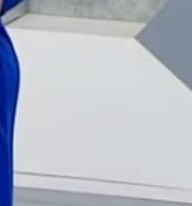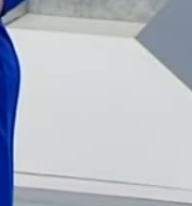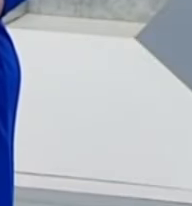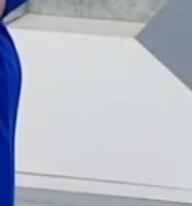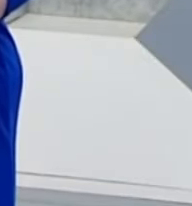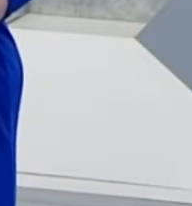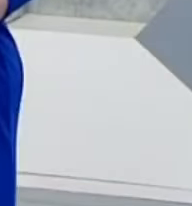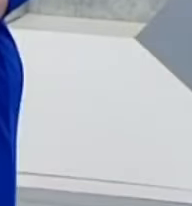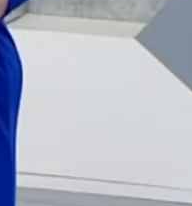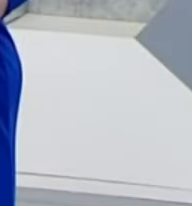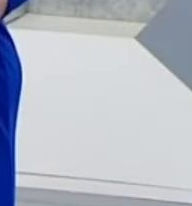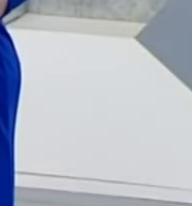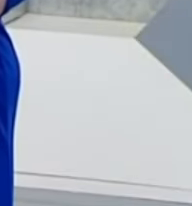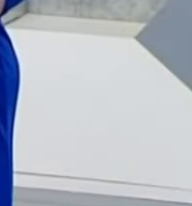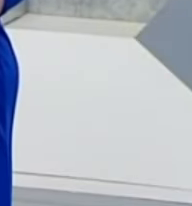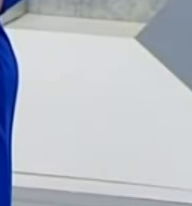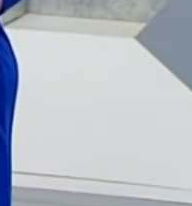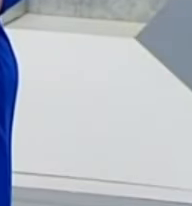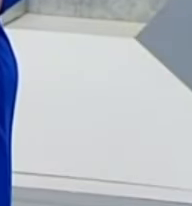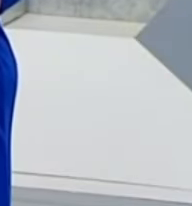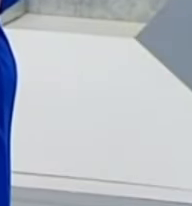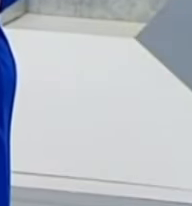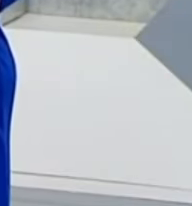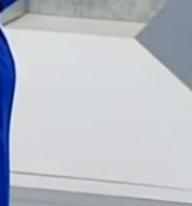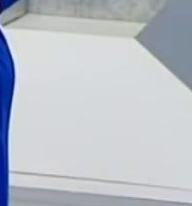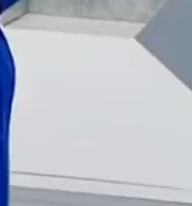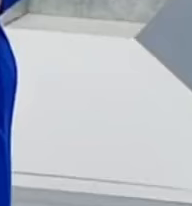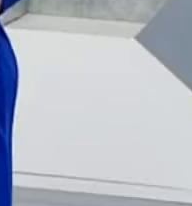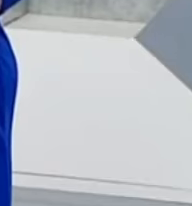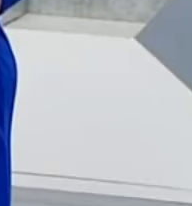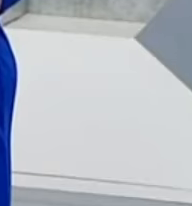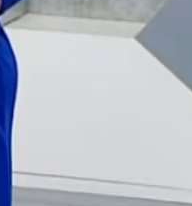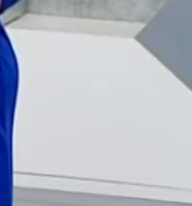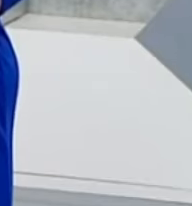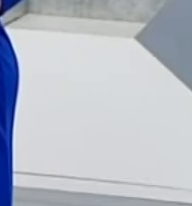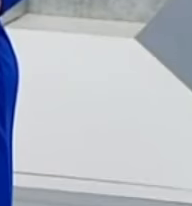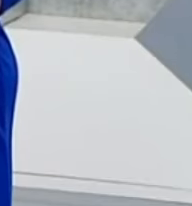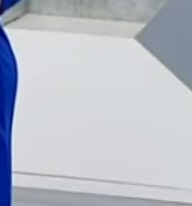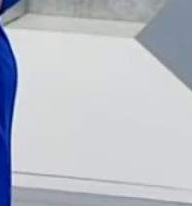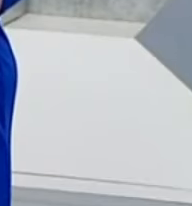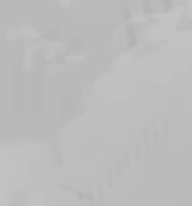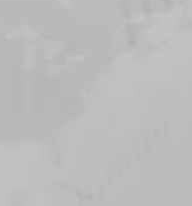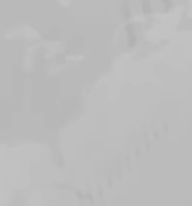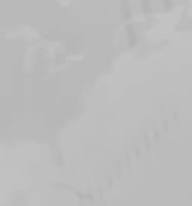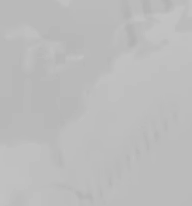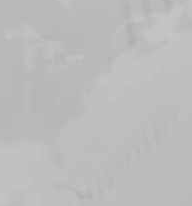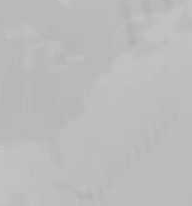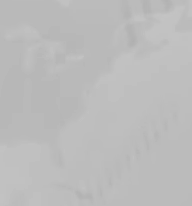GMA Pinoy TV at sa www.gmanews.tv.